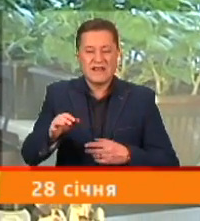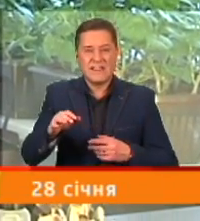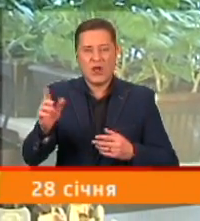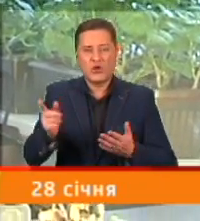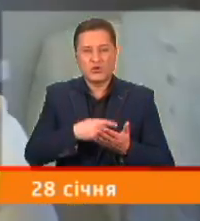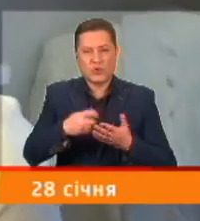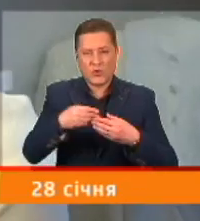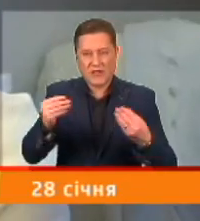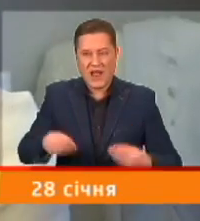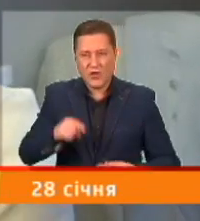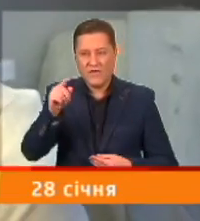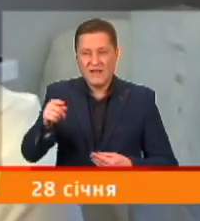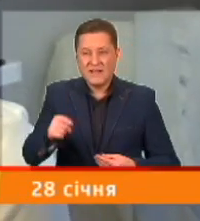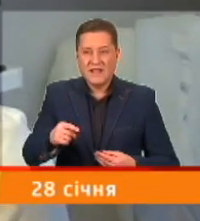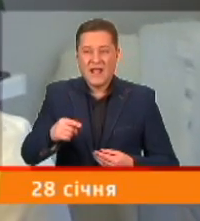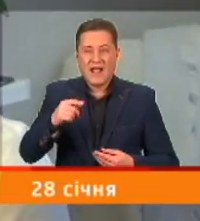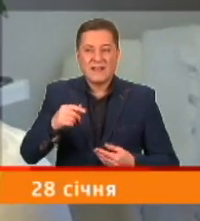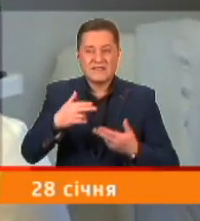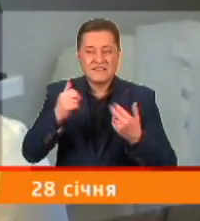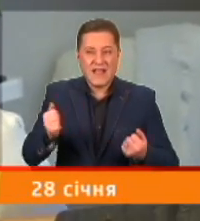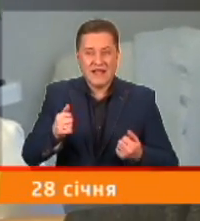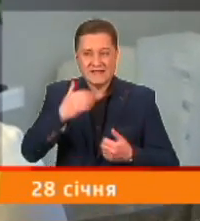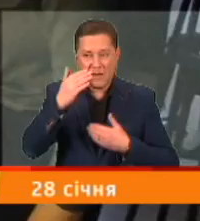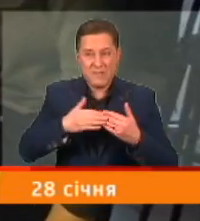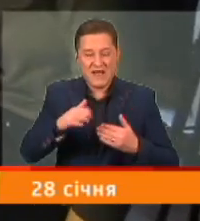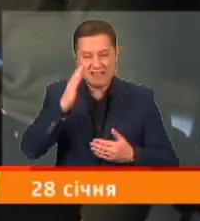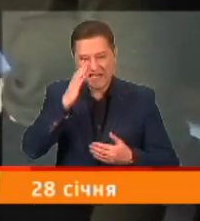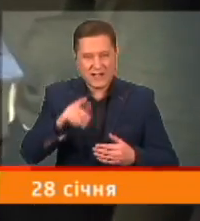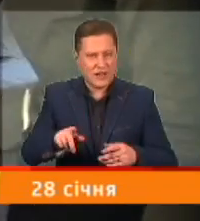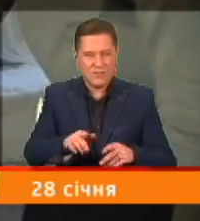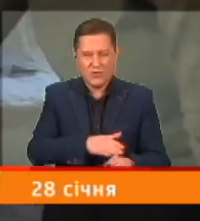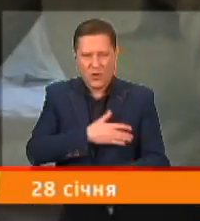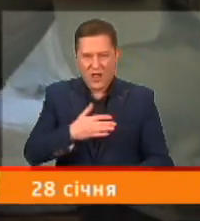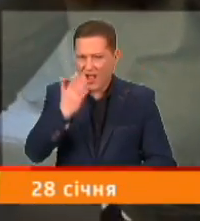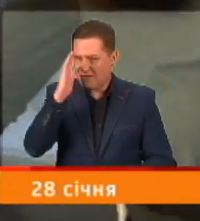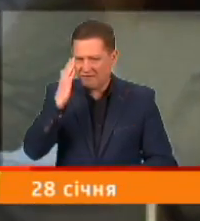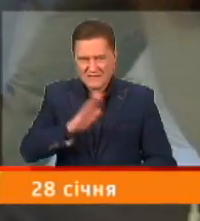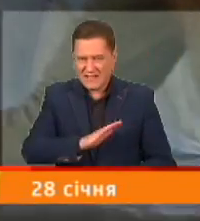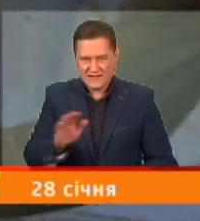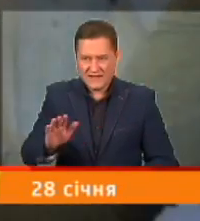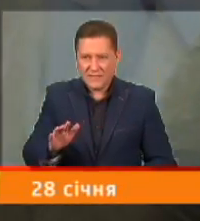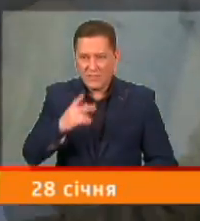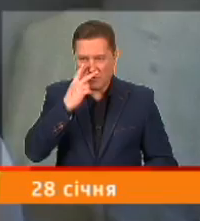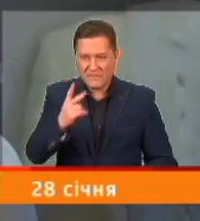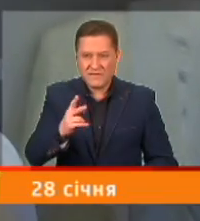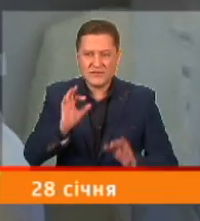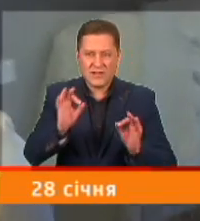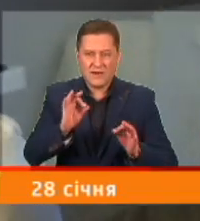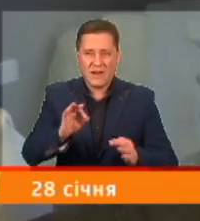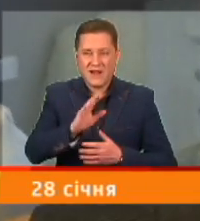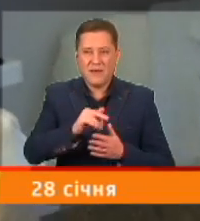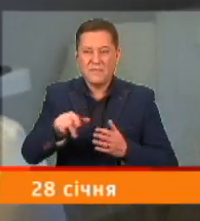він зізнається, зазвичай перед дзеркалом довго не затримується. Прийшов, подивився на себе. Нормально, все, пішов